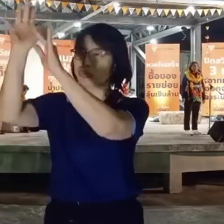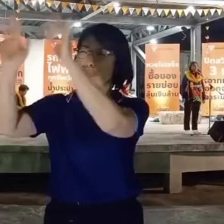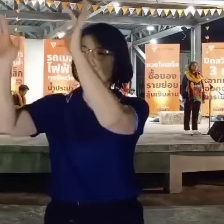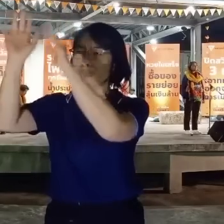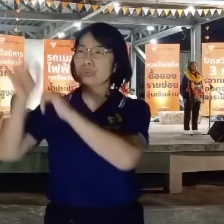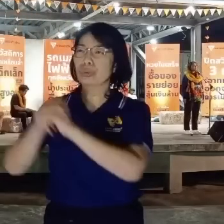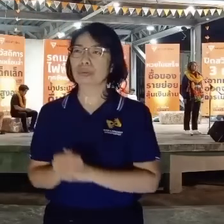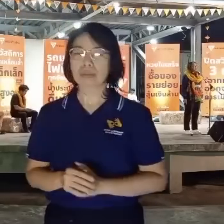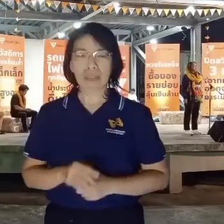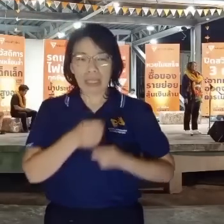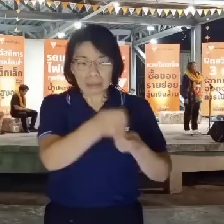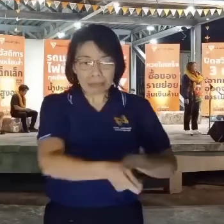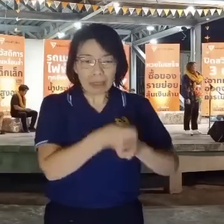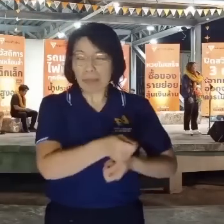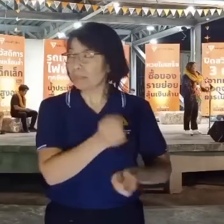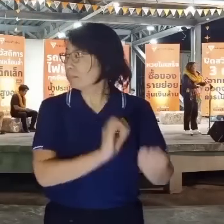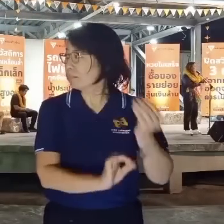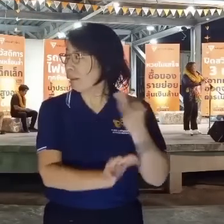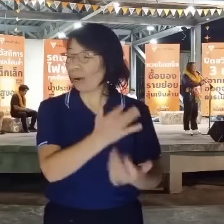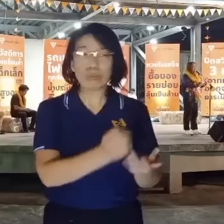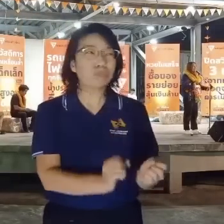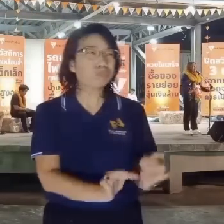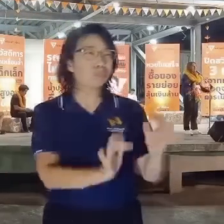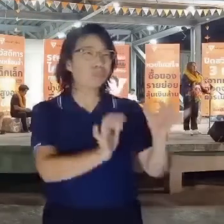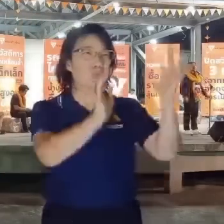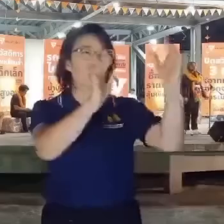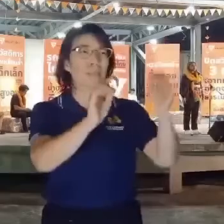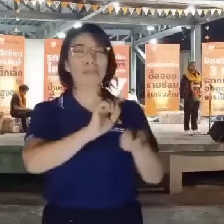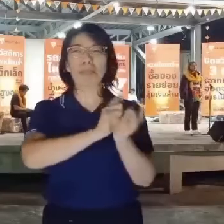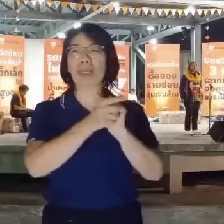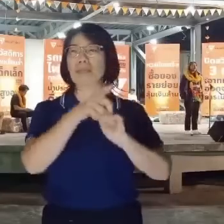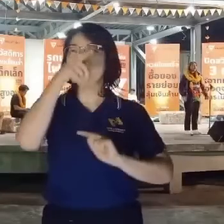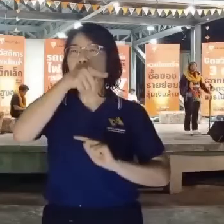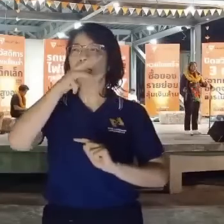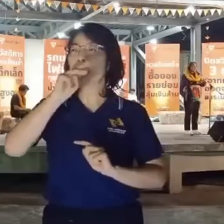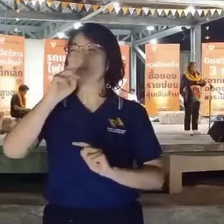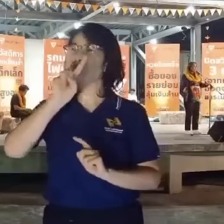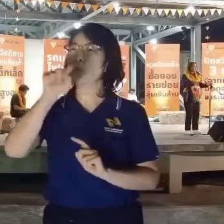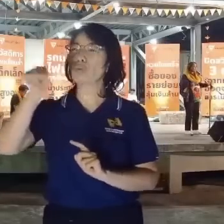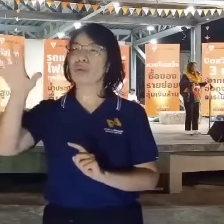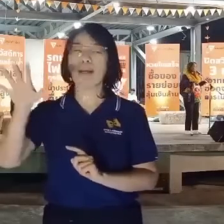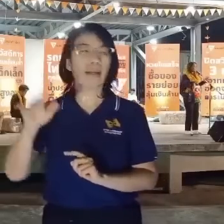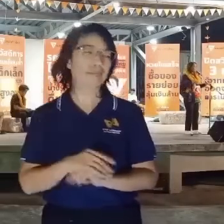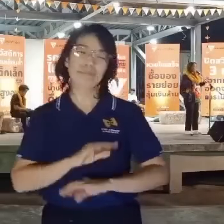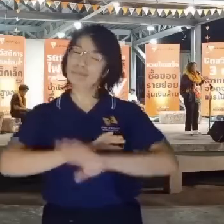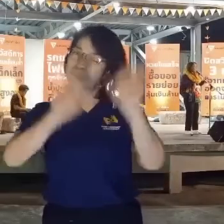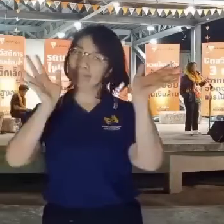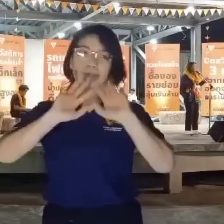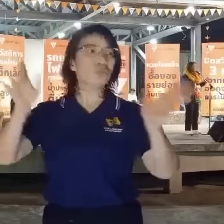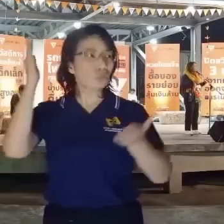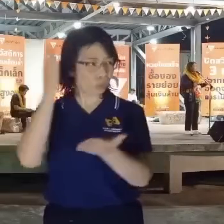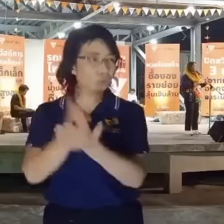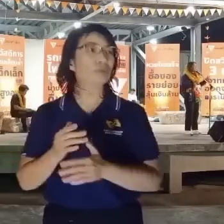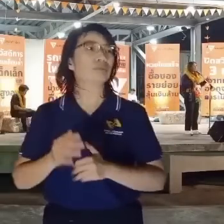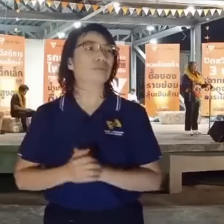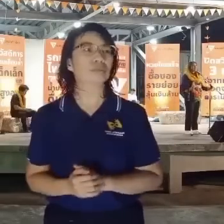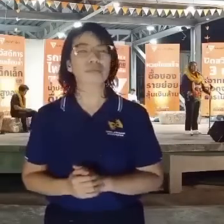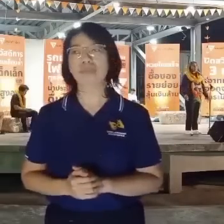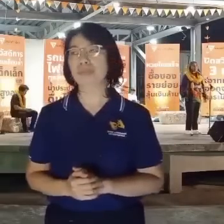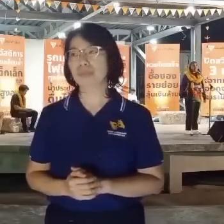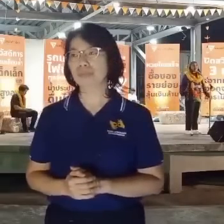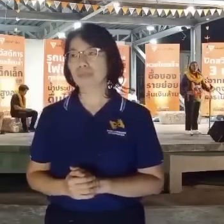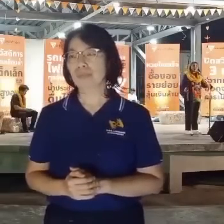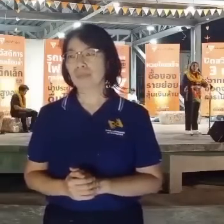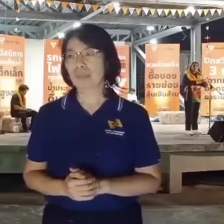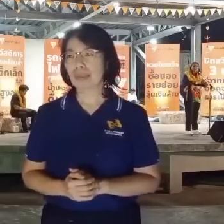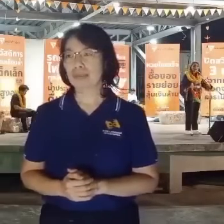าคเกษตรเราต้องบอกว่าไม่เอาแล้วกับวัสดุกับวัตถุดิบที่มาจาก